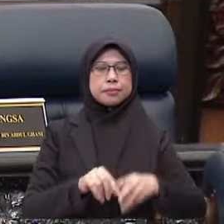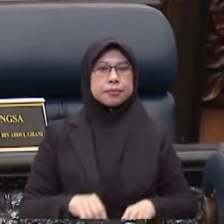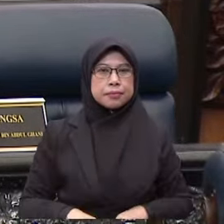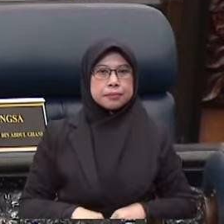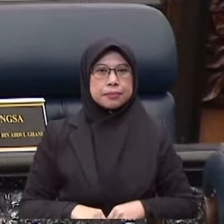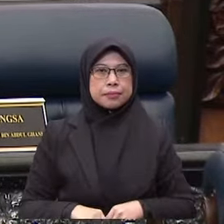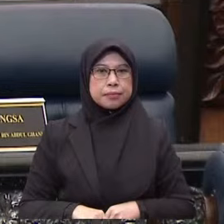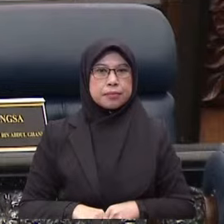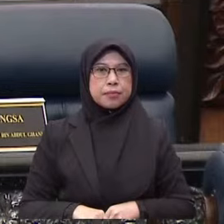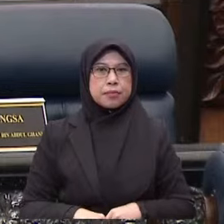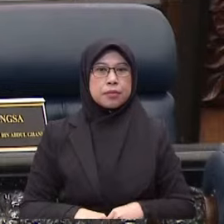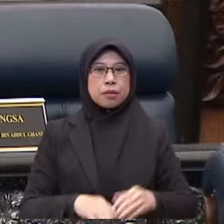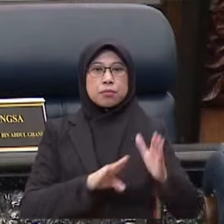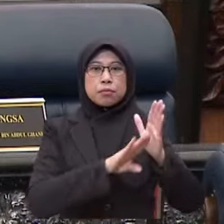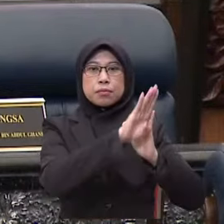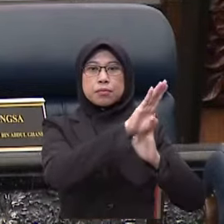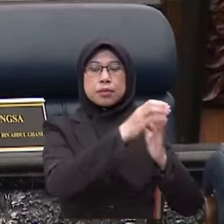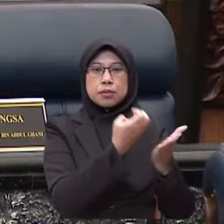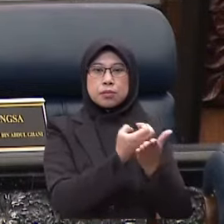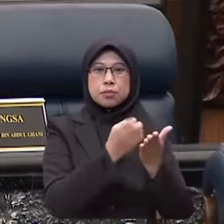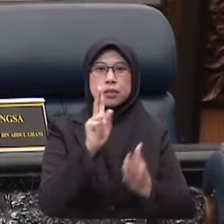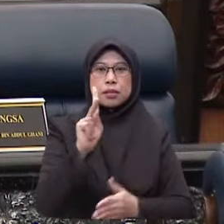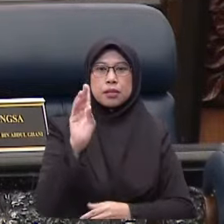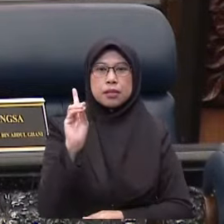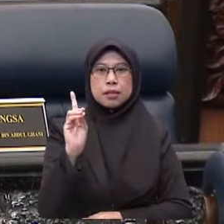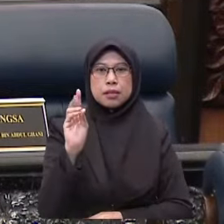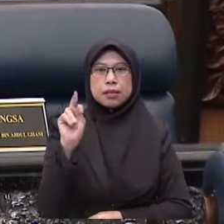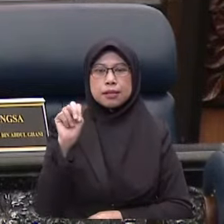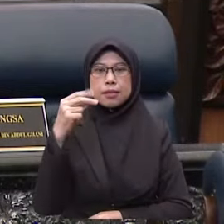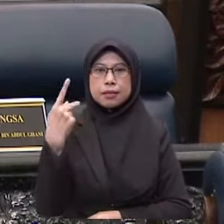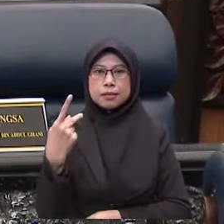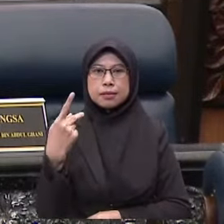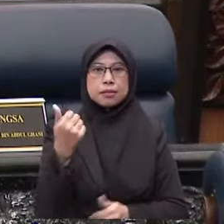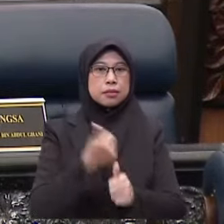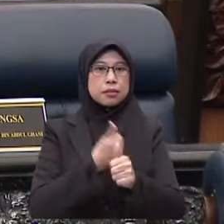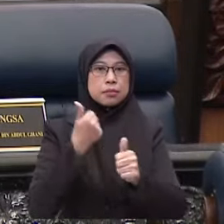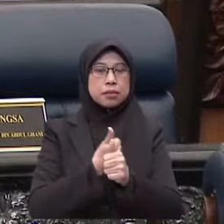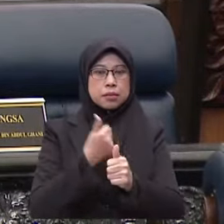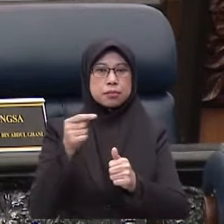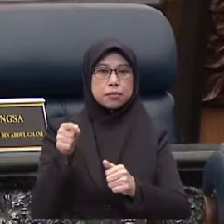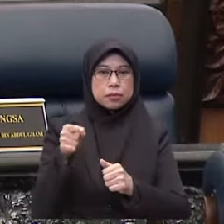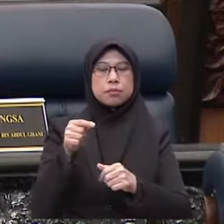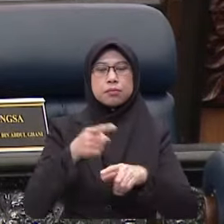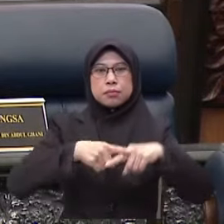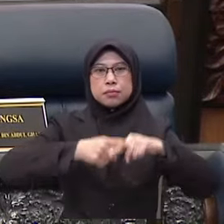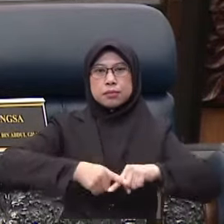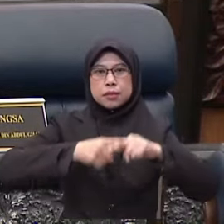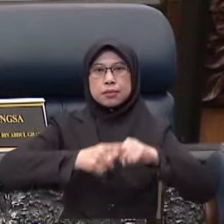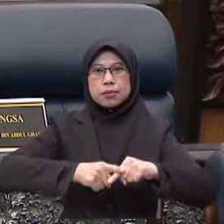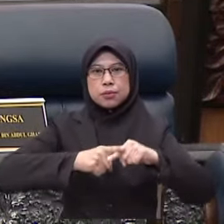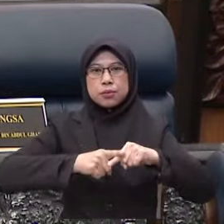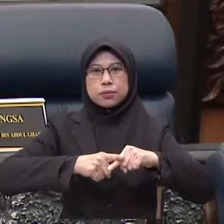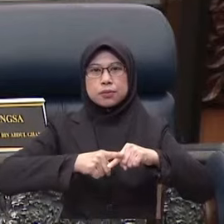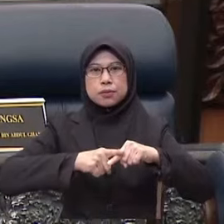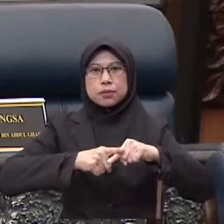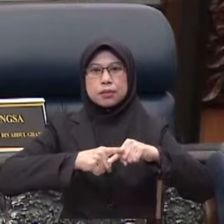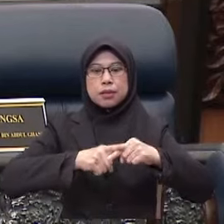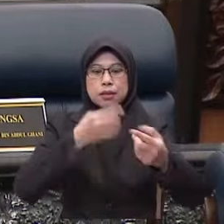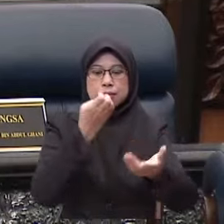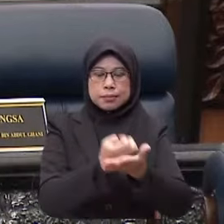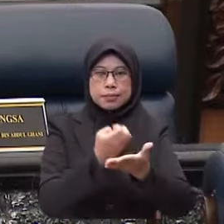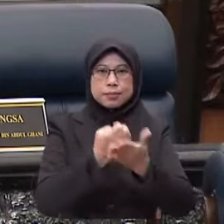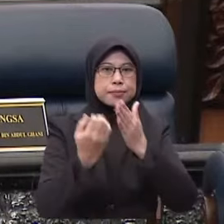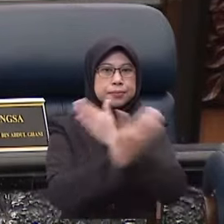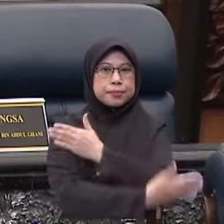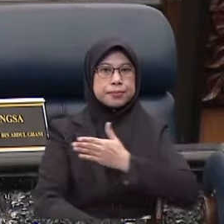ada pertumbuhan ekonomi atau kdnk setiap cureny ini juga bergantung kepada sama ada sesatu ekonomi